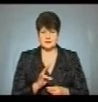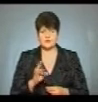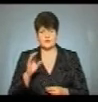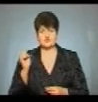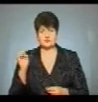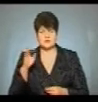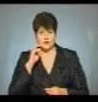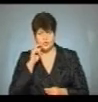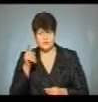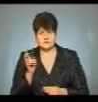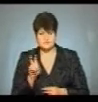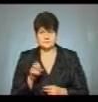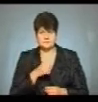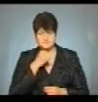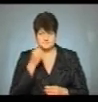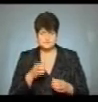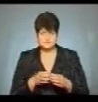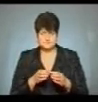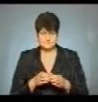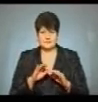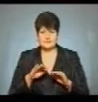Він відвідує старшу групу «Діти неба».